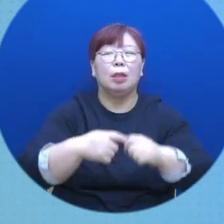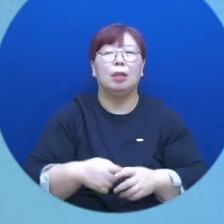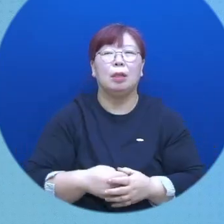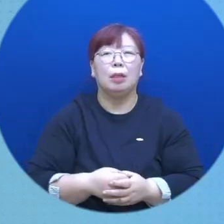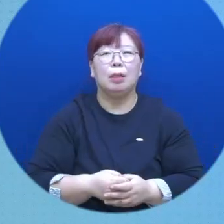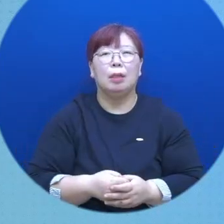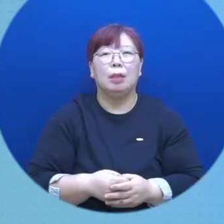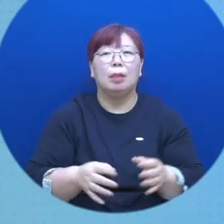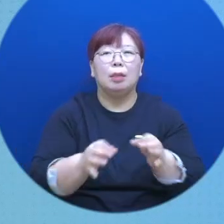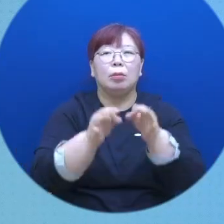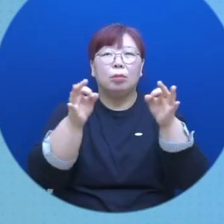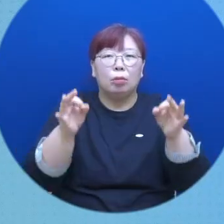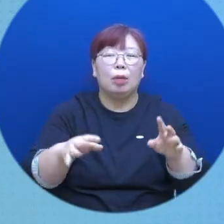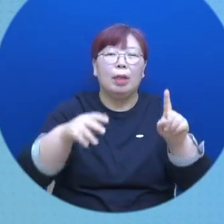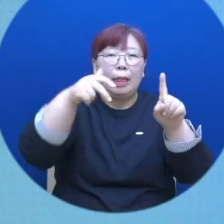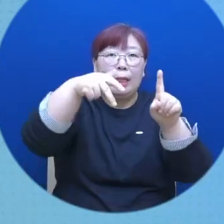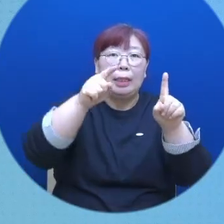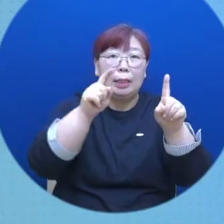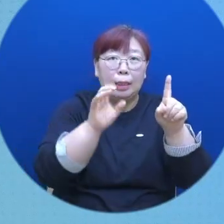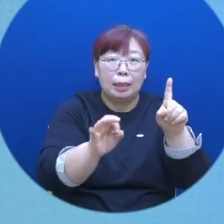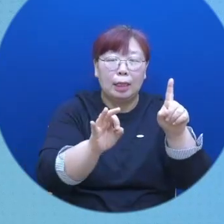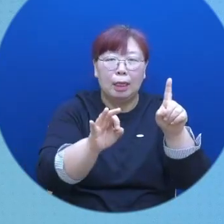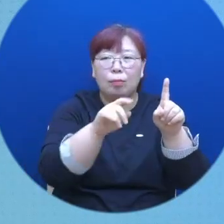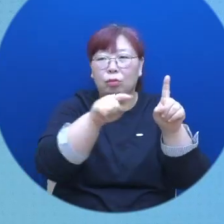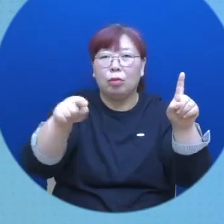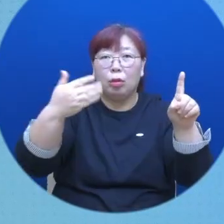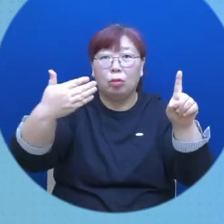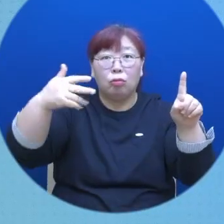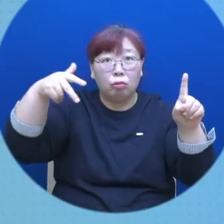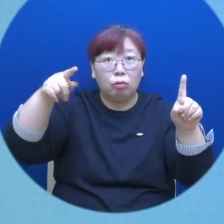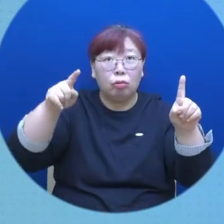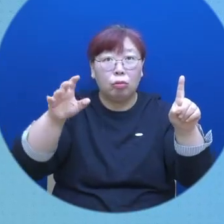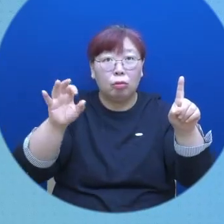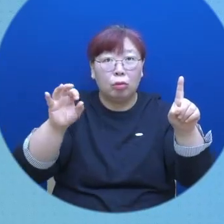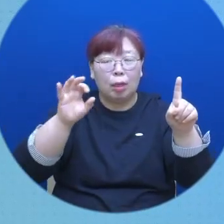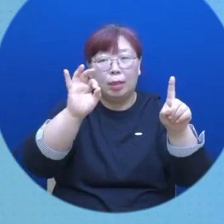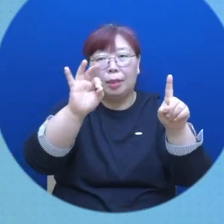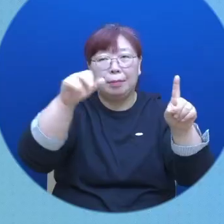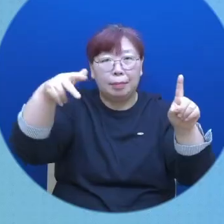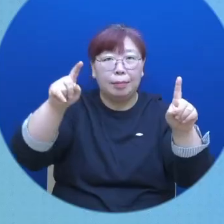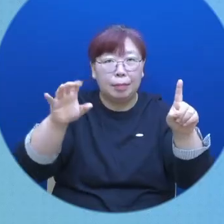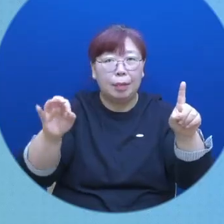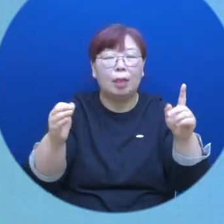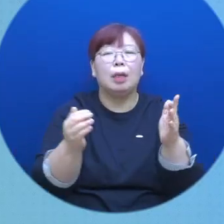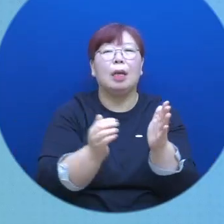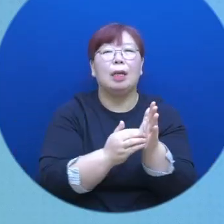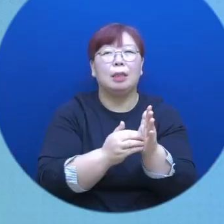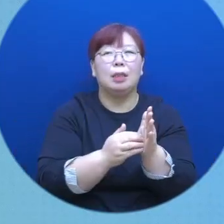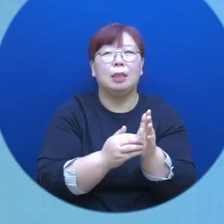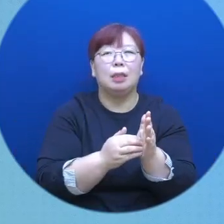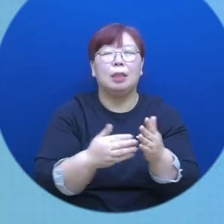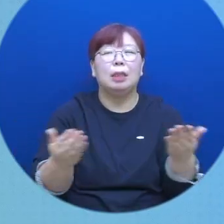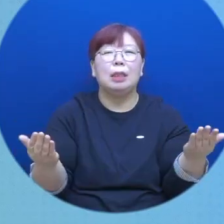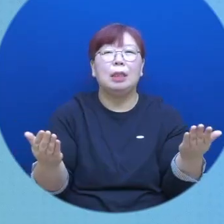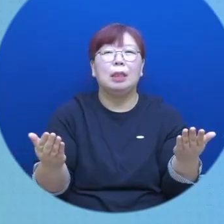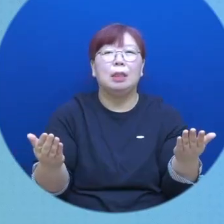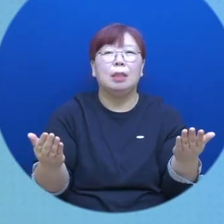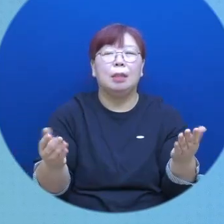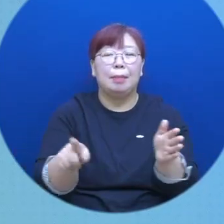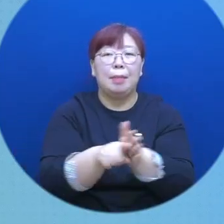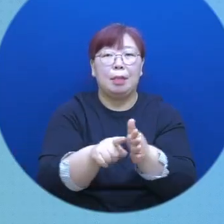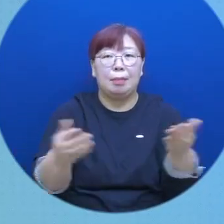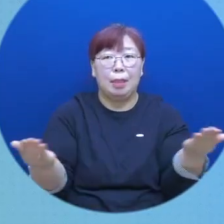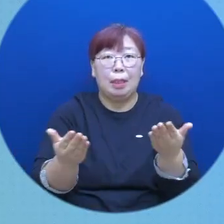그동안 1장에서 9장까지, 10장까지 사역의 중심이